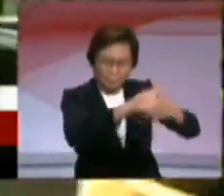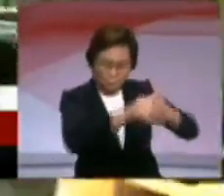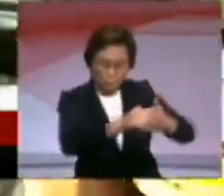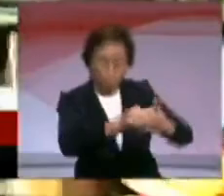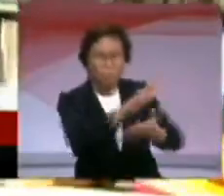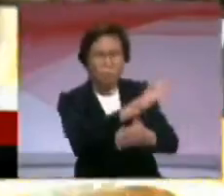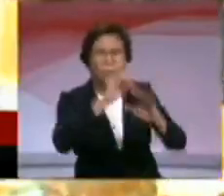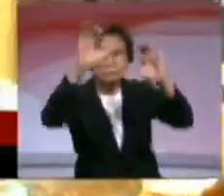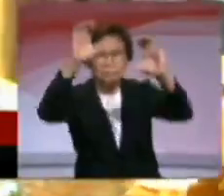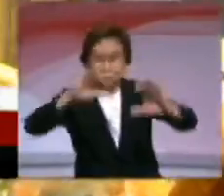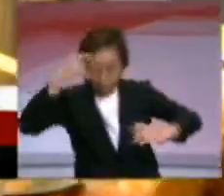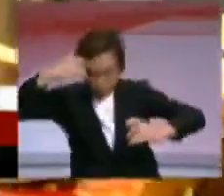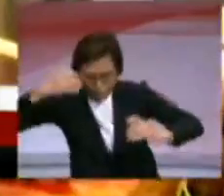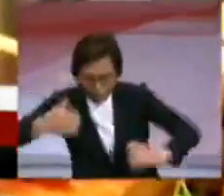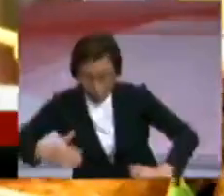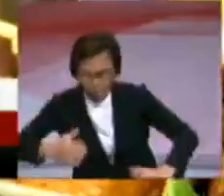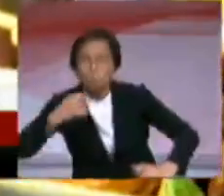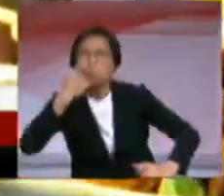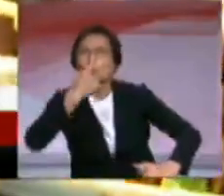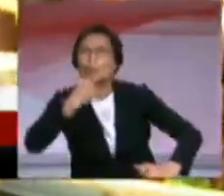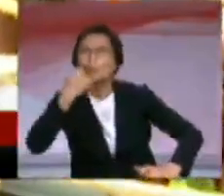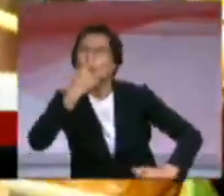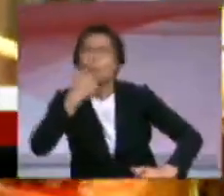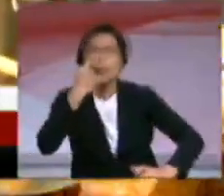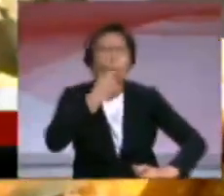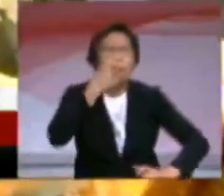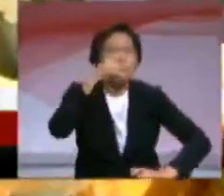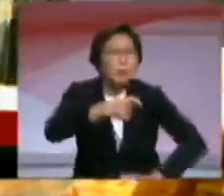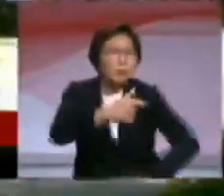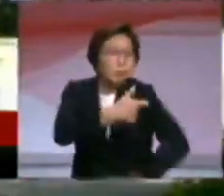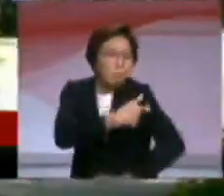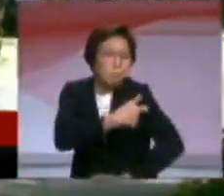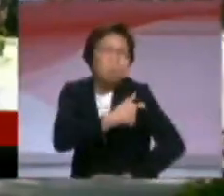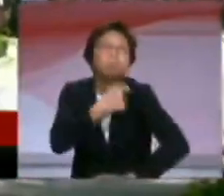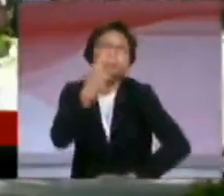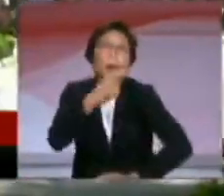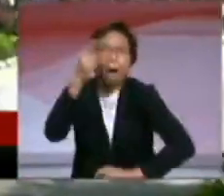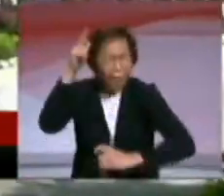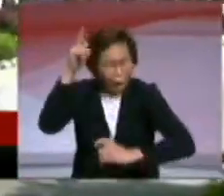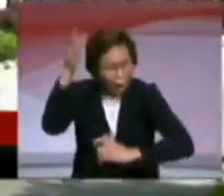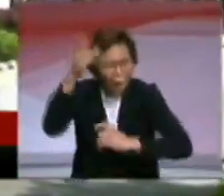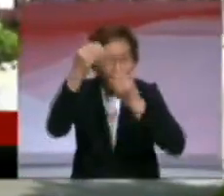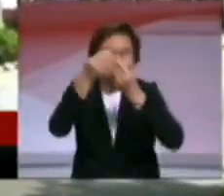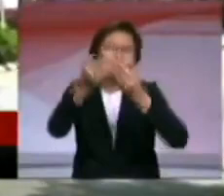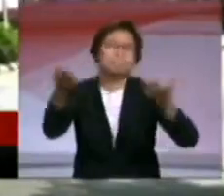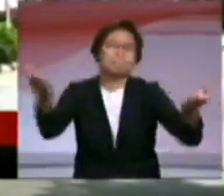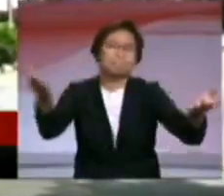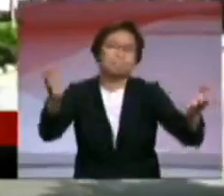dan kaedah penentuan bagi individu yang perlu mengambil vaksin ini akan dihebahkan.